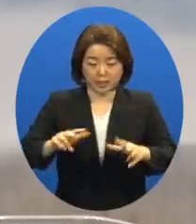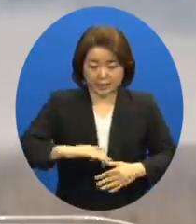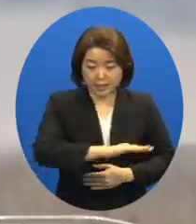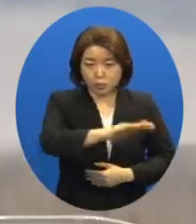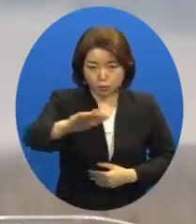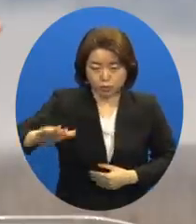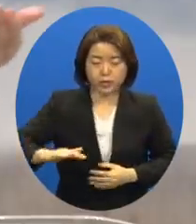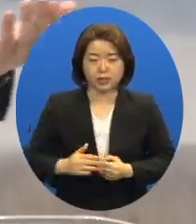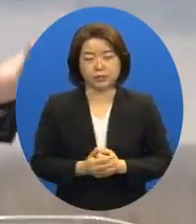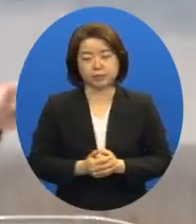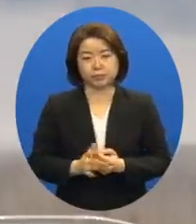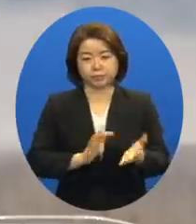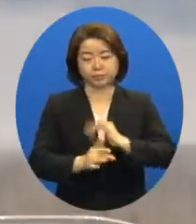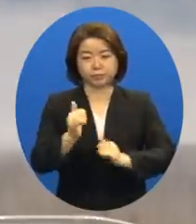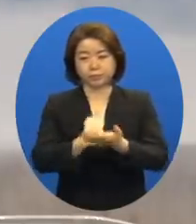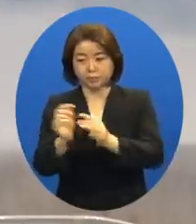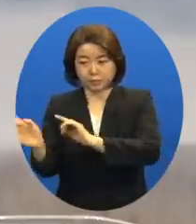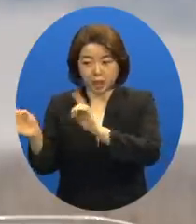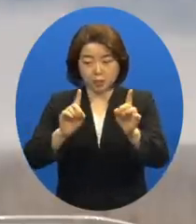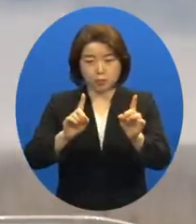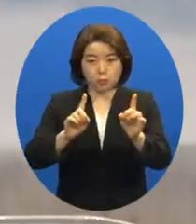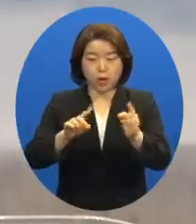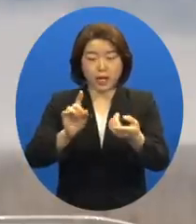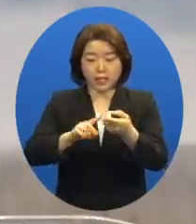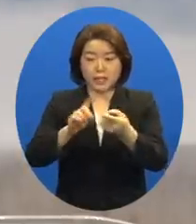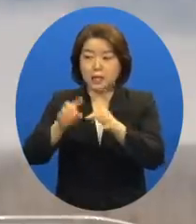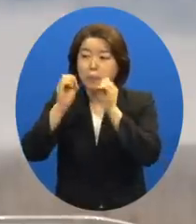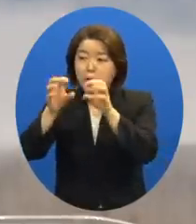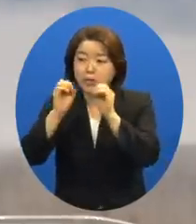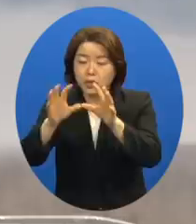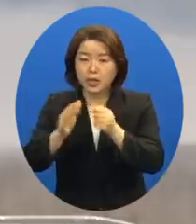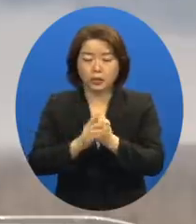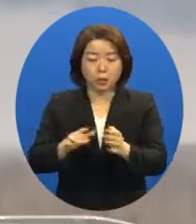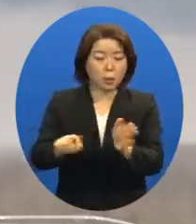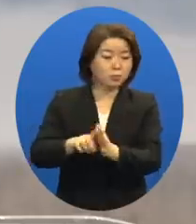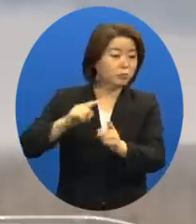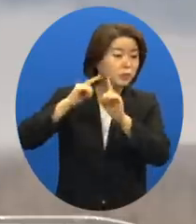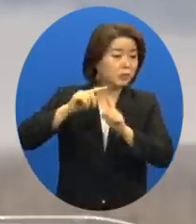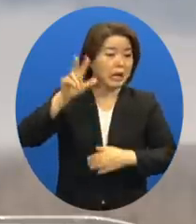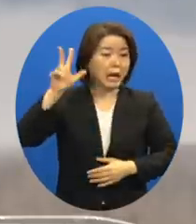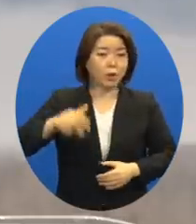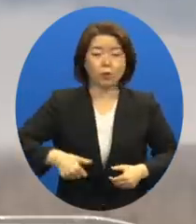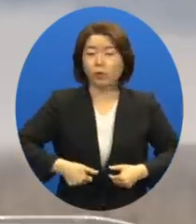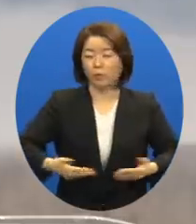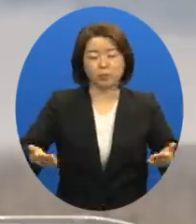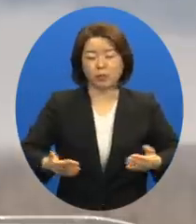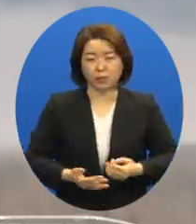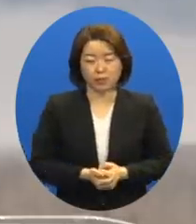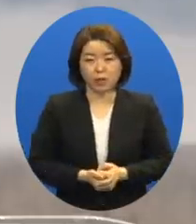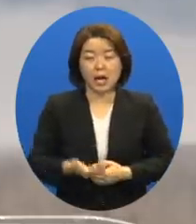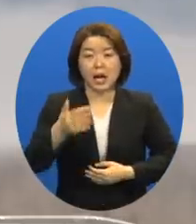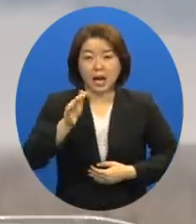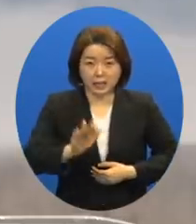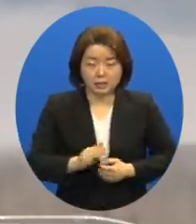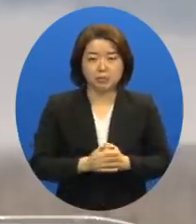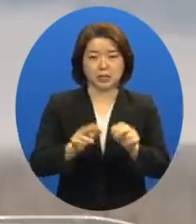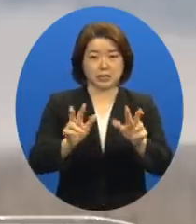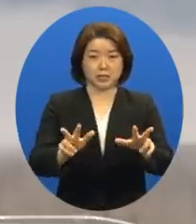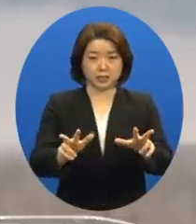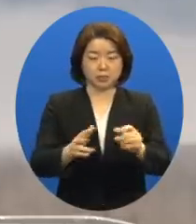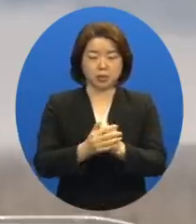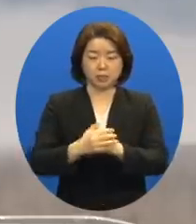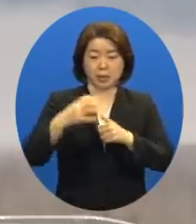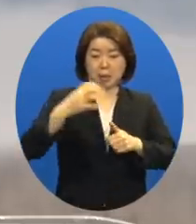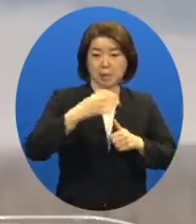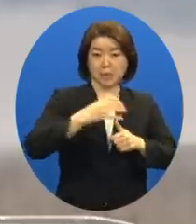부활하셨다고 사람들에게 전한다고 해서 순교를 각오해야 될 이유는 없습니다. 그렇지만 지금은